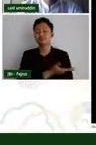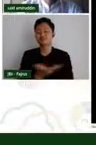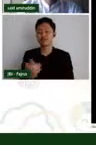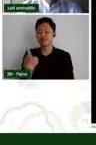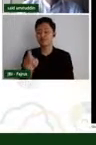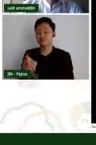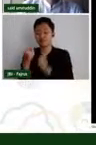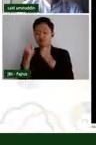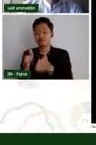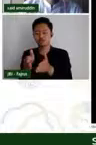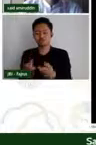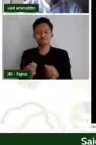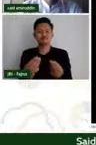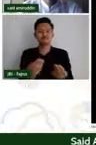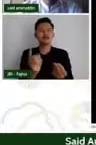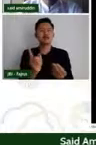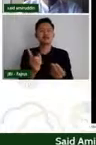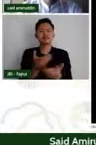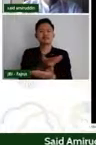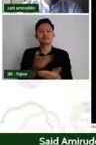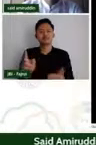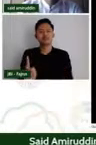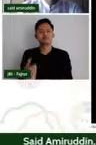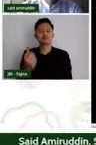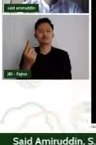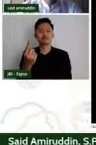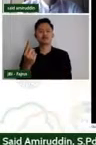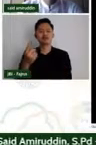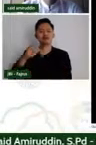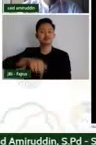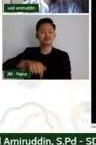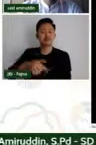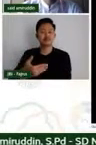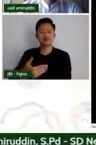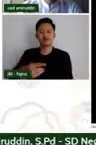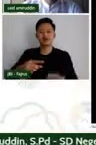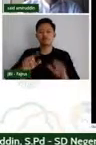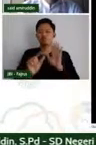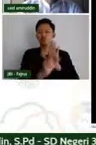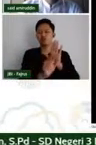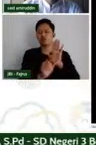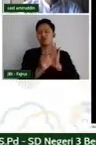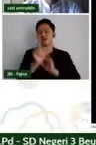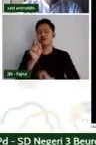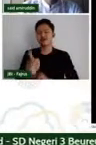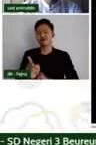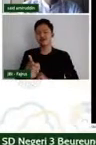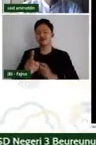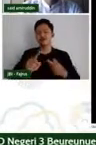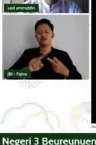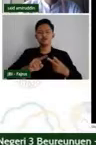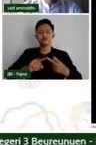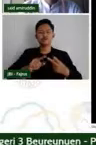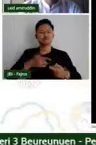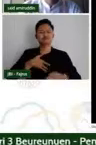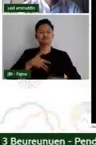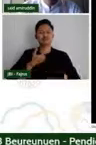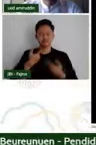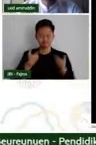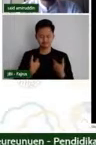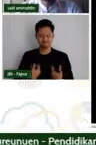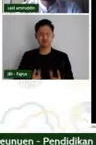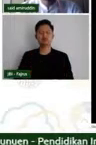ini merupakan yang pertama itu, apalagi sekarang sudah ada amanah undang-undang, yang kedua juga merupakan rasa kemanusiaan kita itu hadir kalau